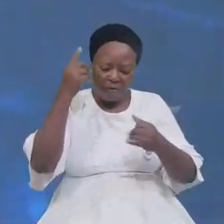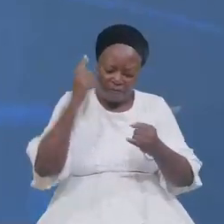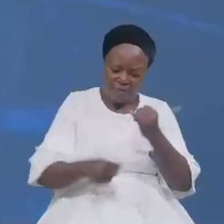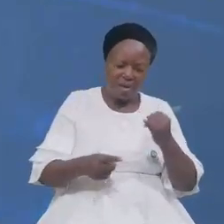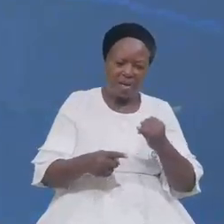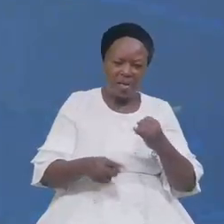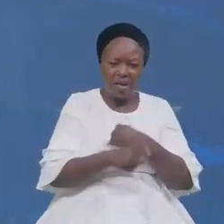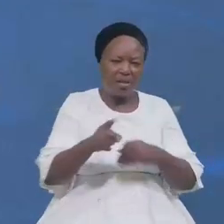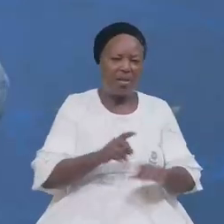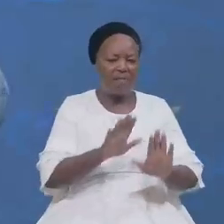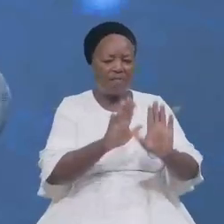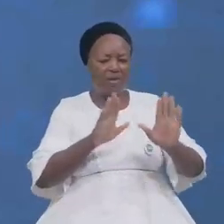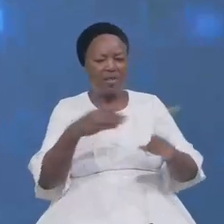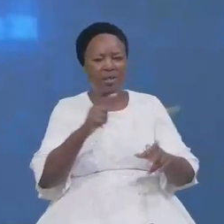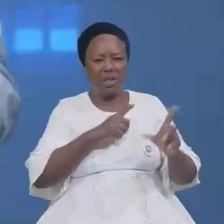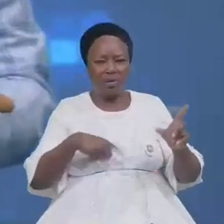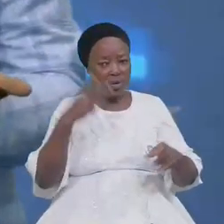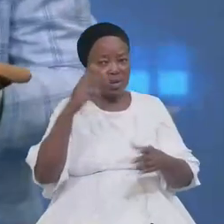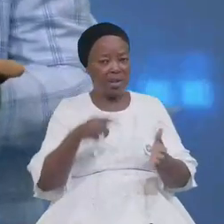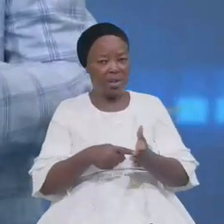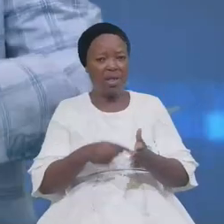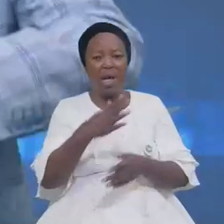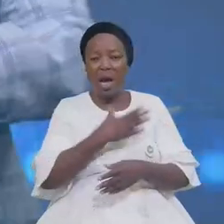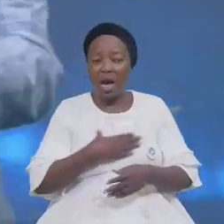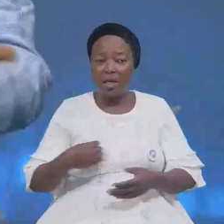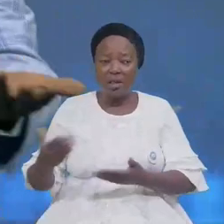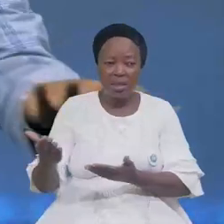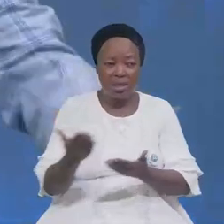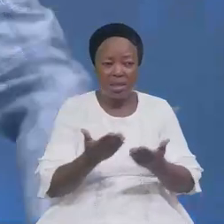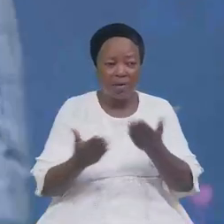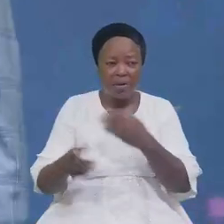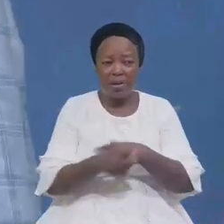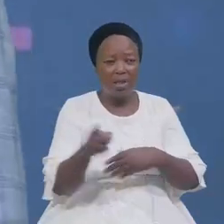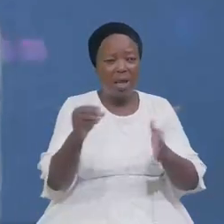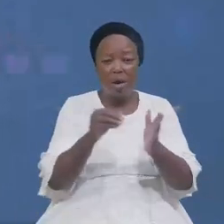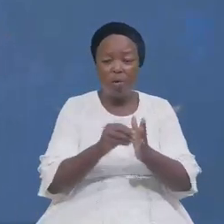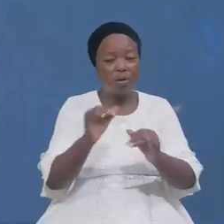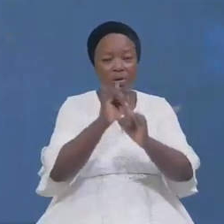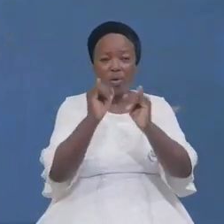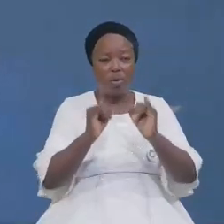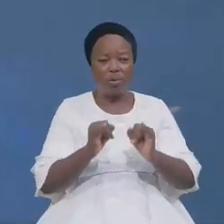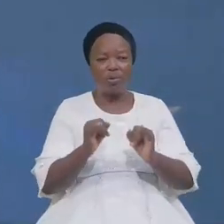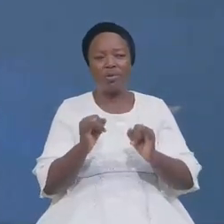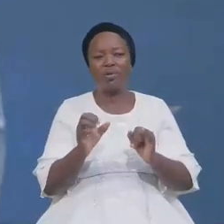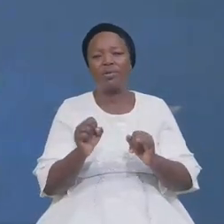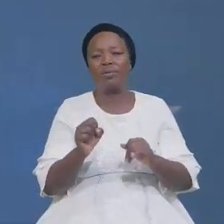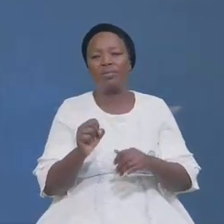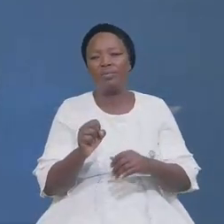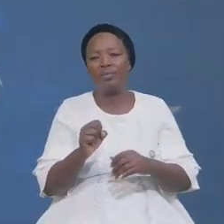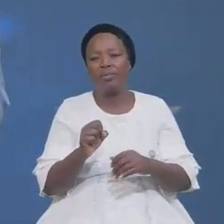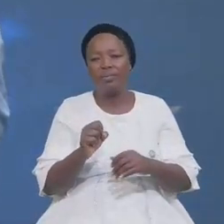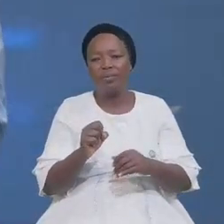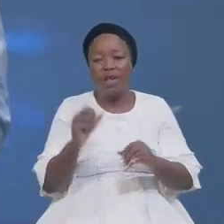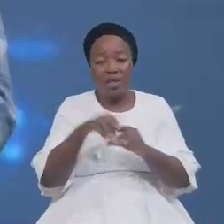Ainsi craignaient l'Éternel et ils servaient en même temps leur Dieu. En